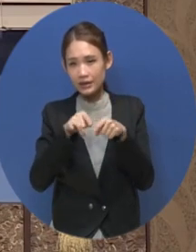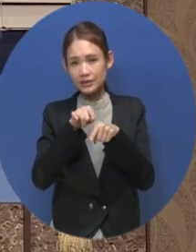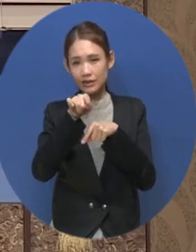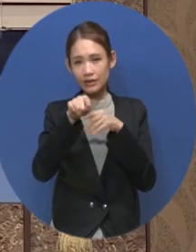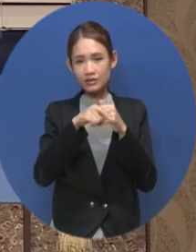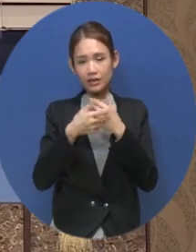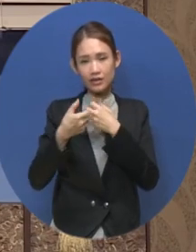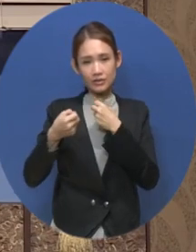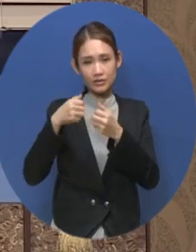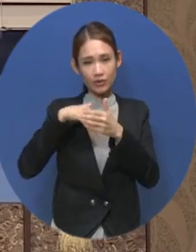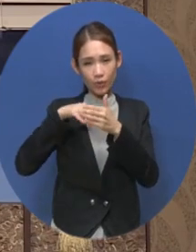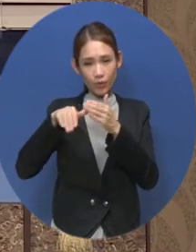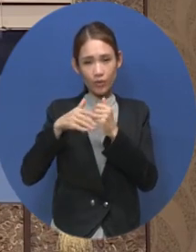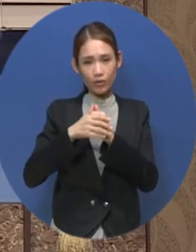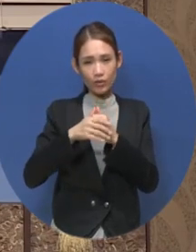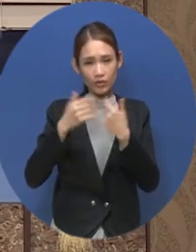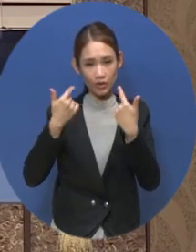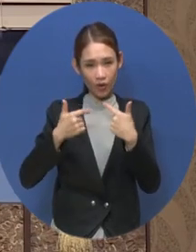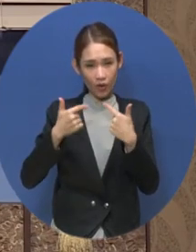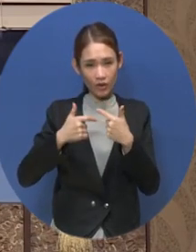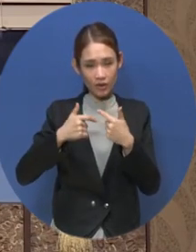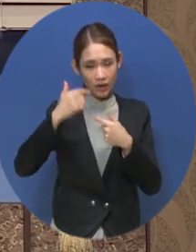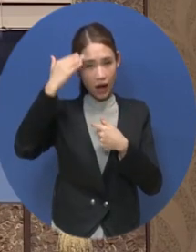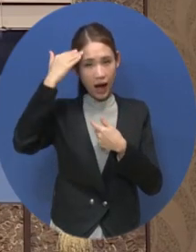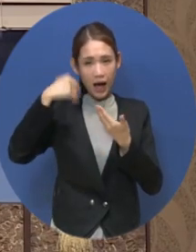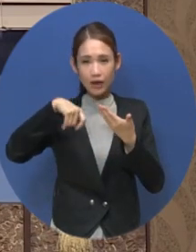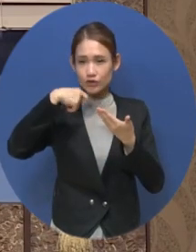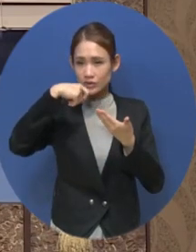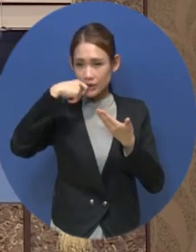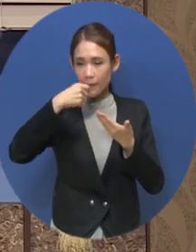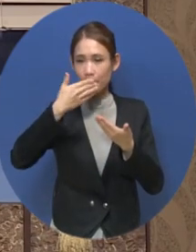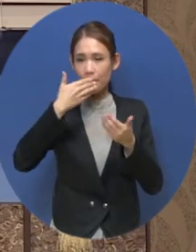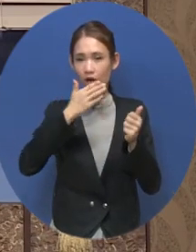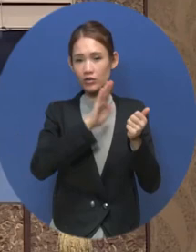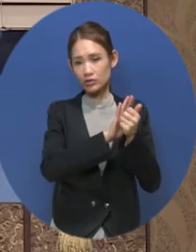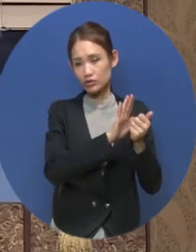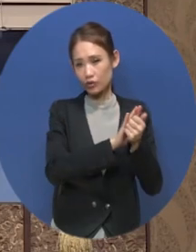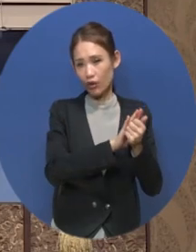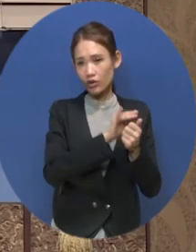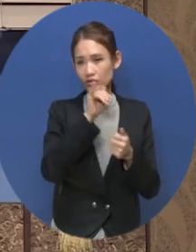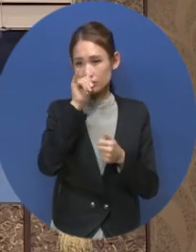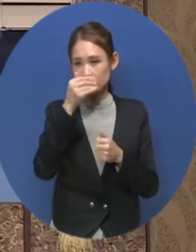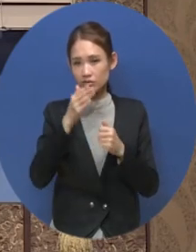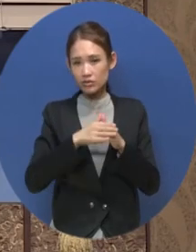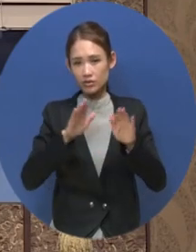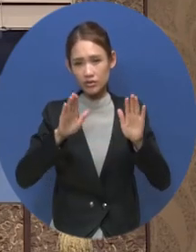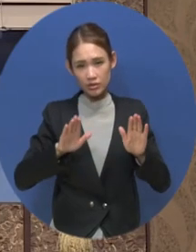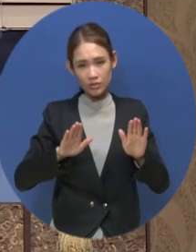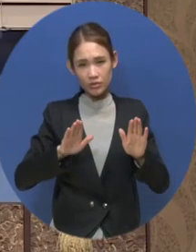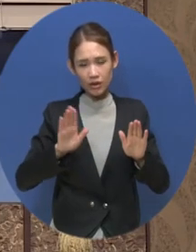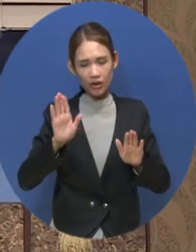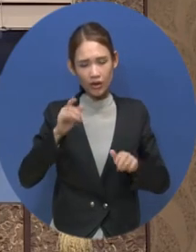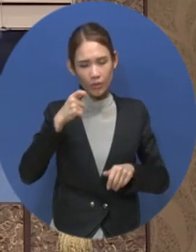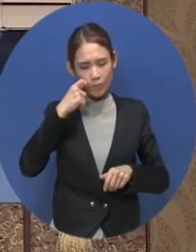시설 공간에서 선수들이 언제든지 와서 한식을 먹을 수 있도록 이런 지원을 했었는데 이번에는 이제 그런 걸 다